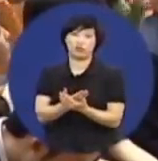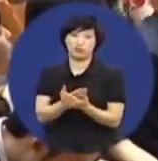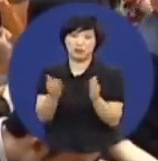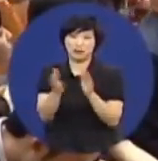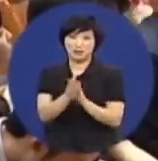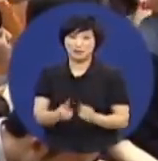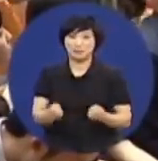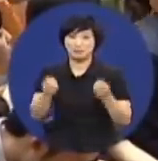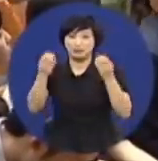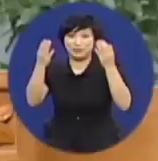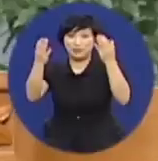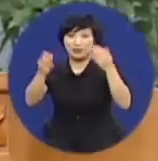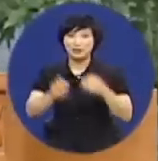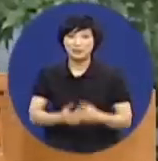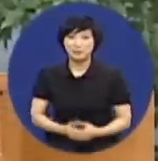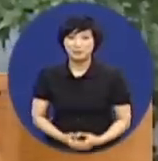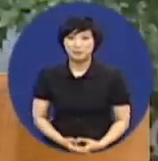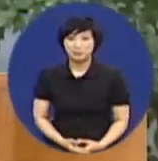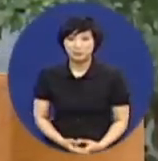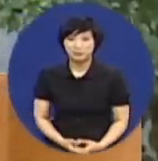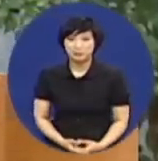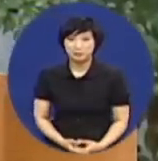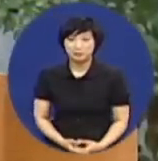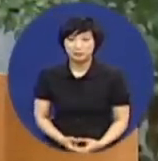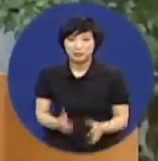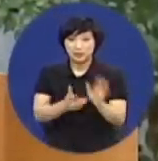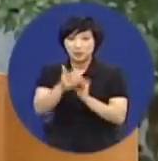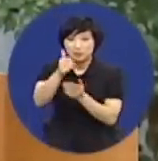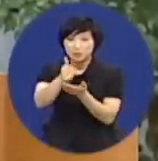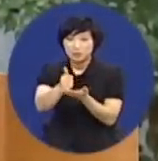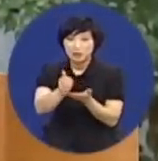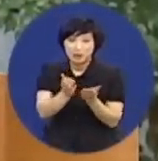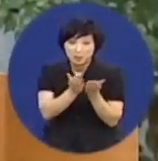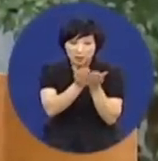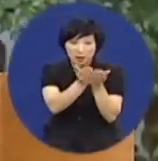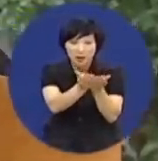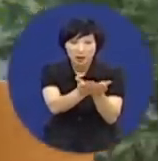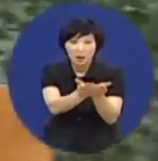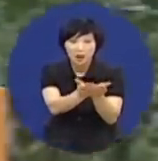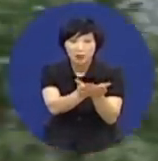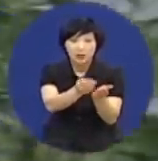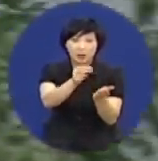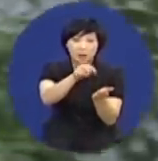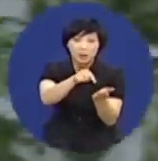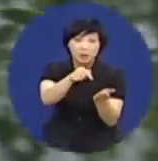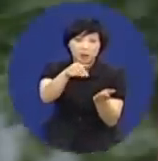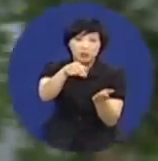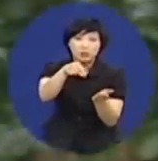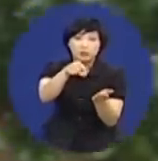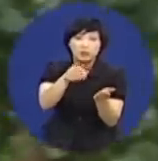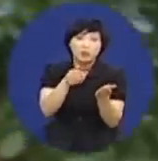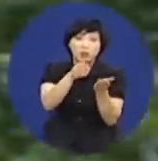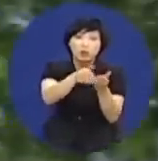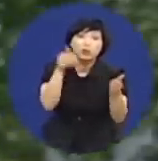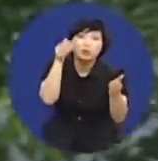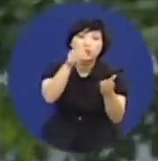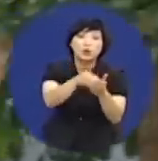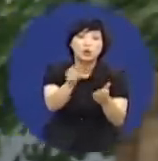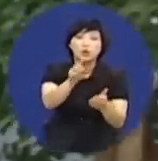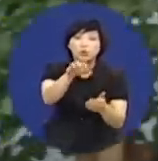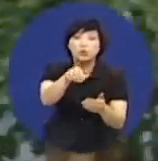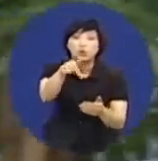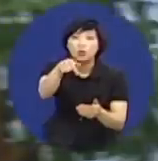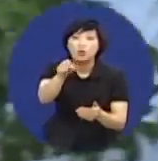ハレルヤ。イエス様は船に乗ってテラサ人の地方に行かれます。ところ